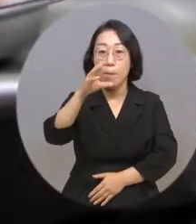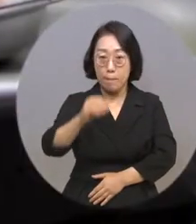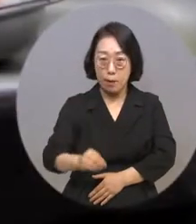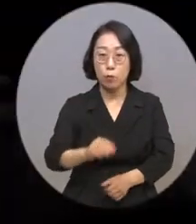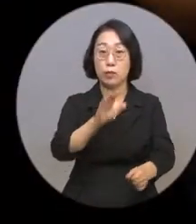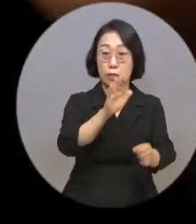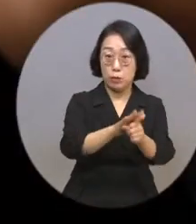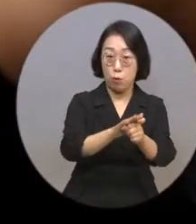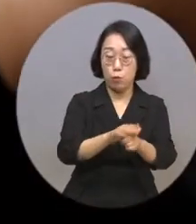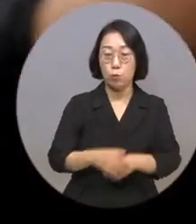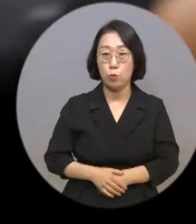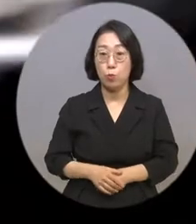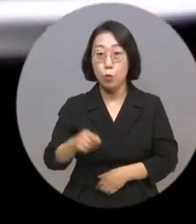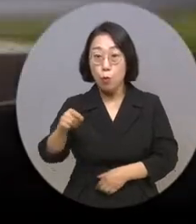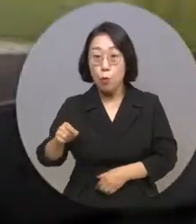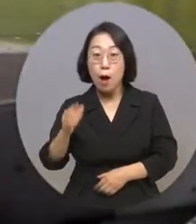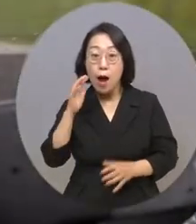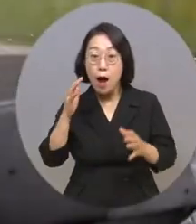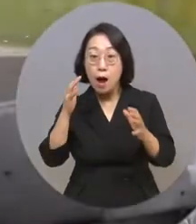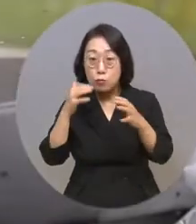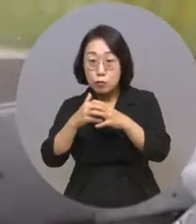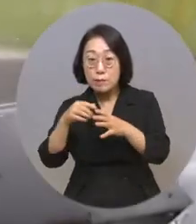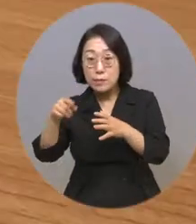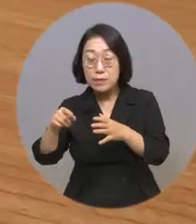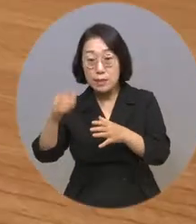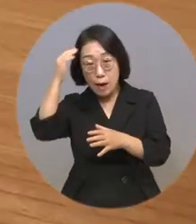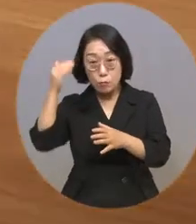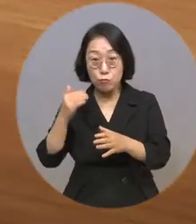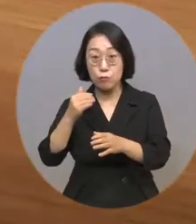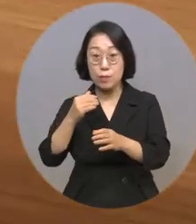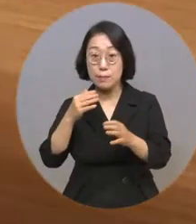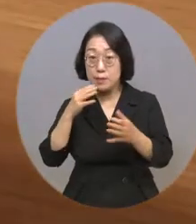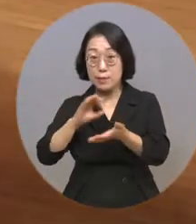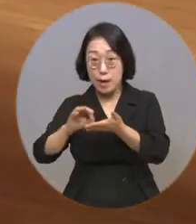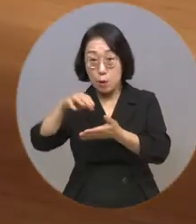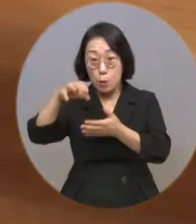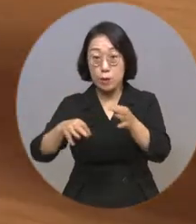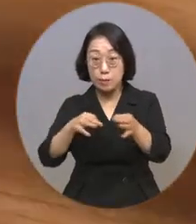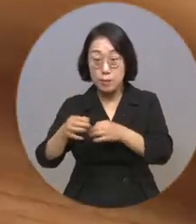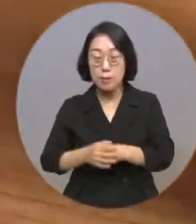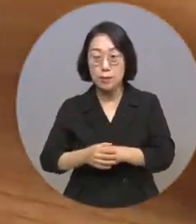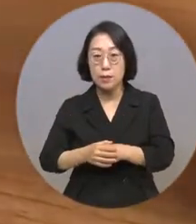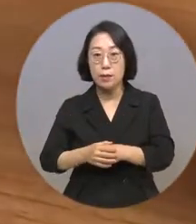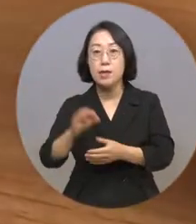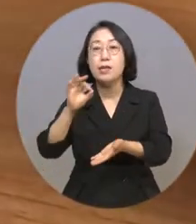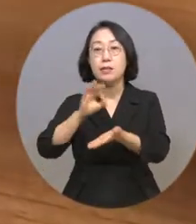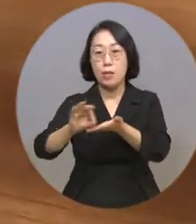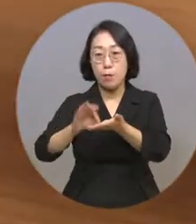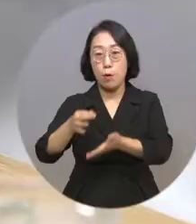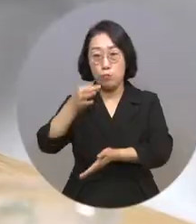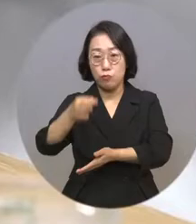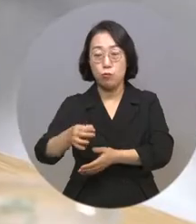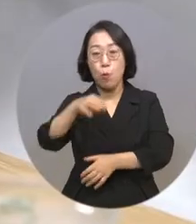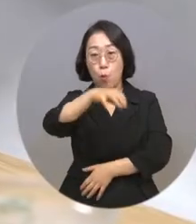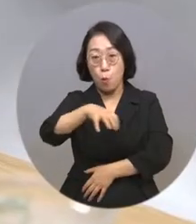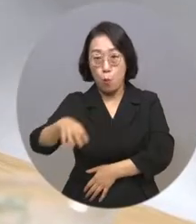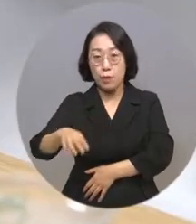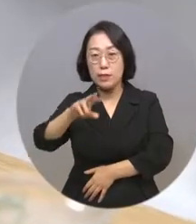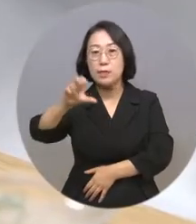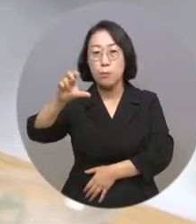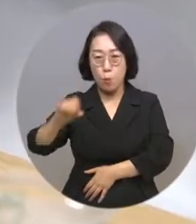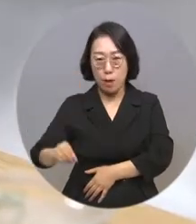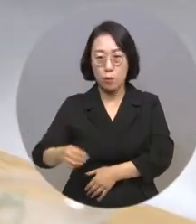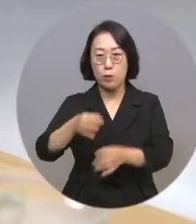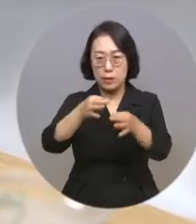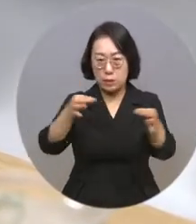그리고 국산김치 사용업소로 지정받은 음식점은 식재료 구입비로 한 곳당 25만